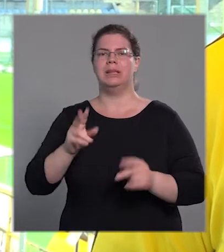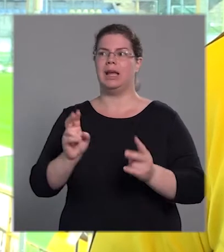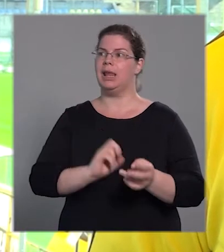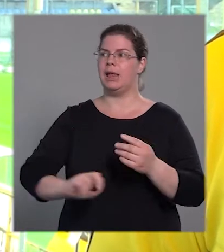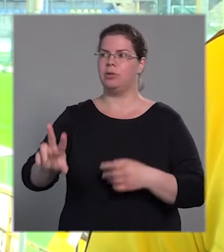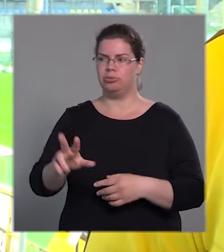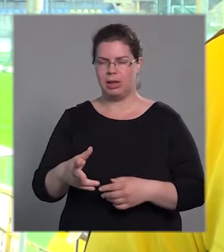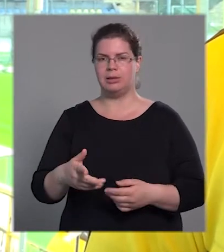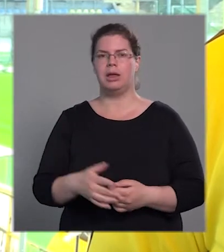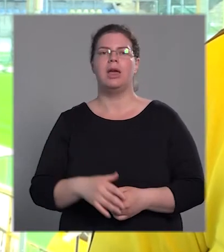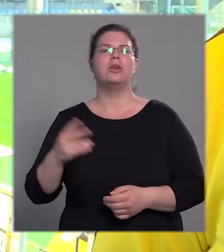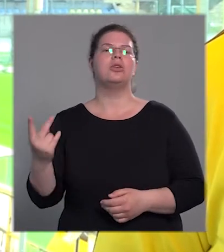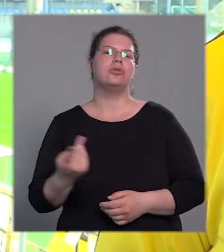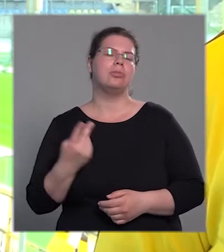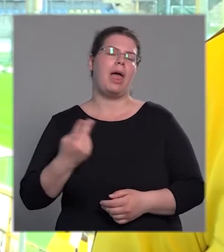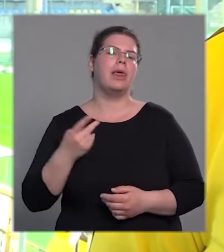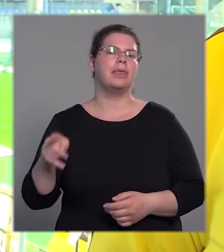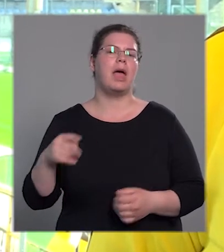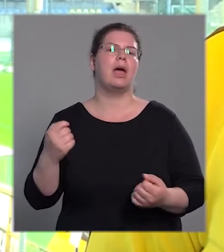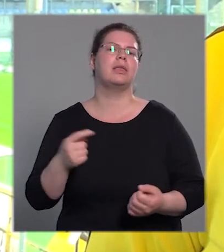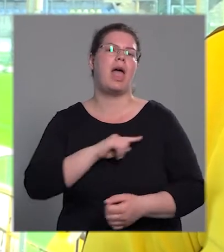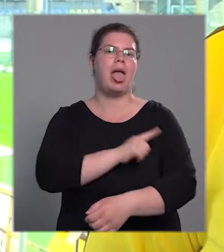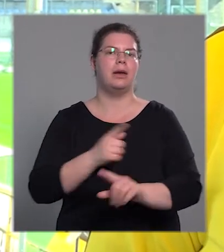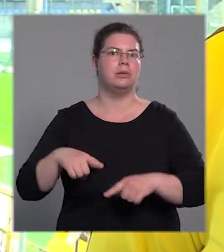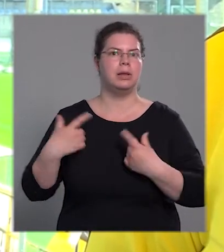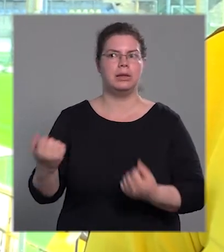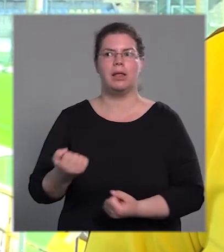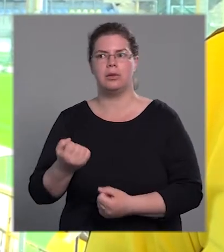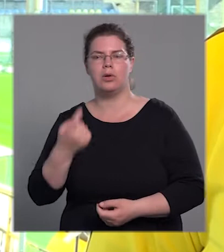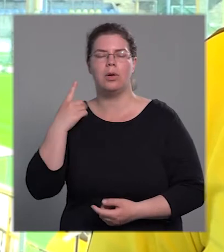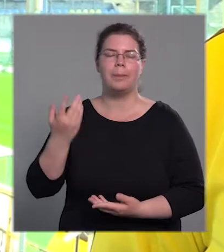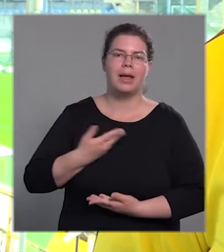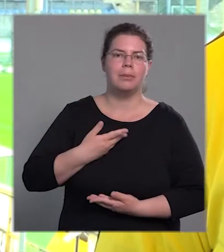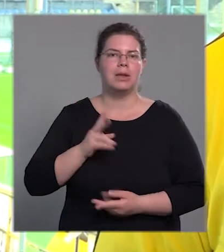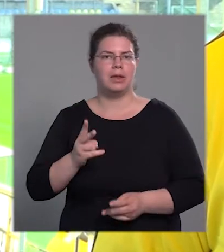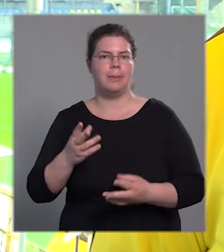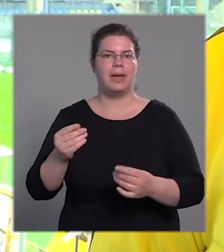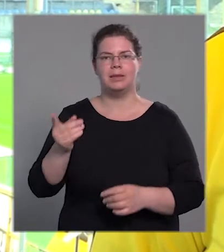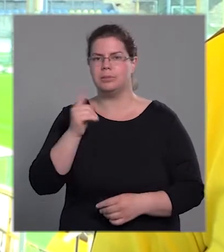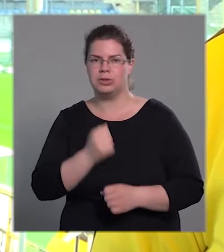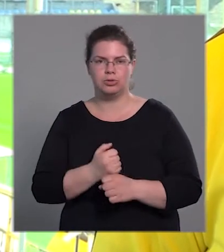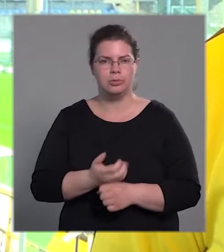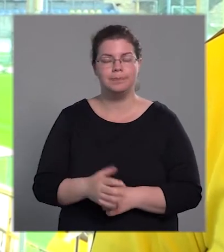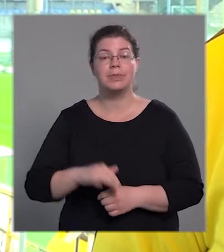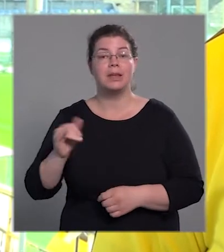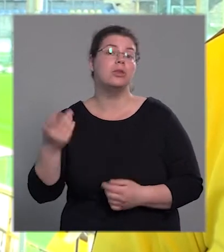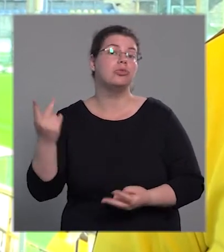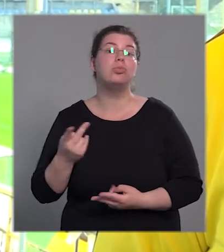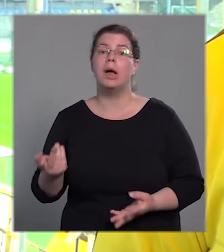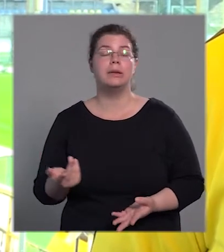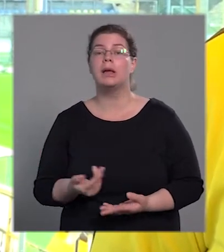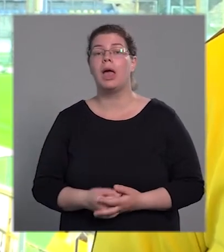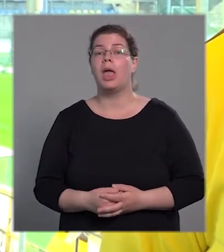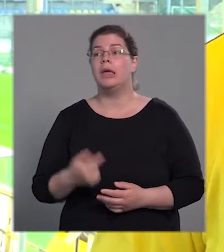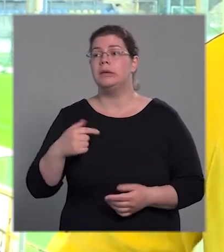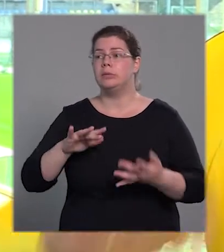hát természetesen az erőléti edzőtől mindig megkaptam azt, hogy ki és mennyit csinált. És természetesen hát igazából